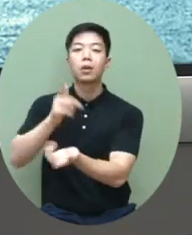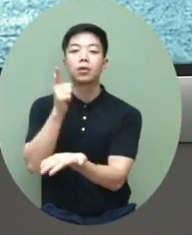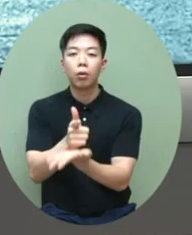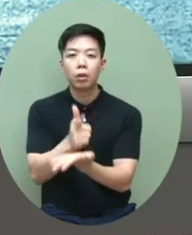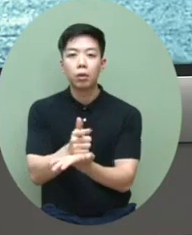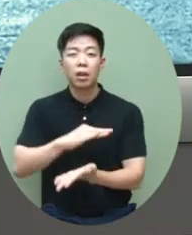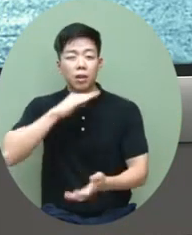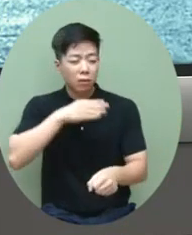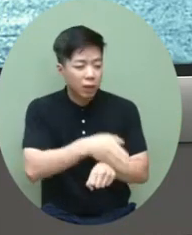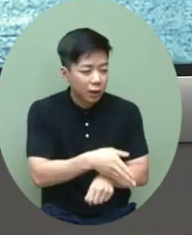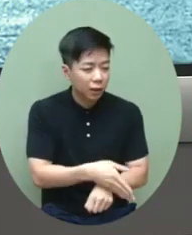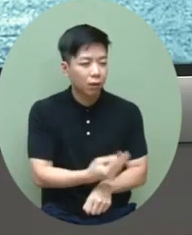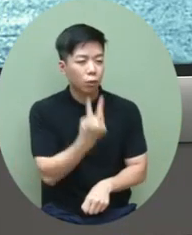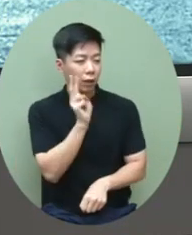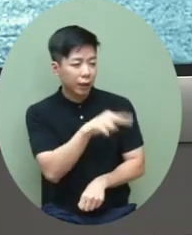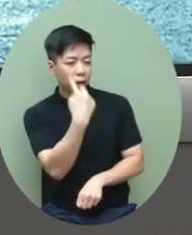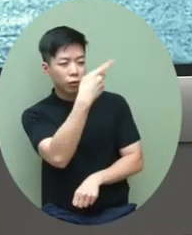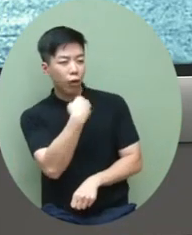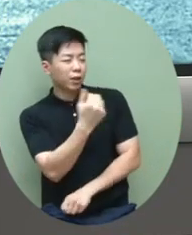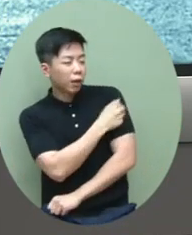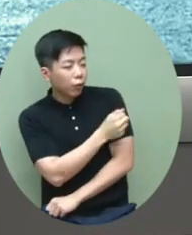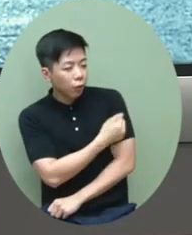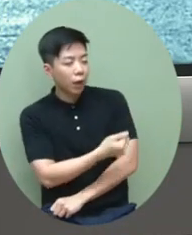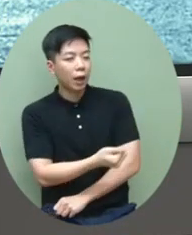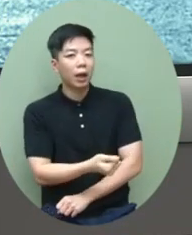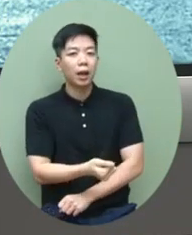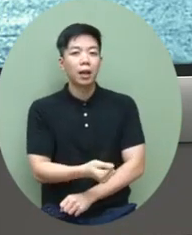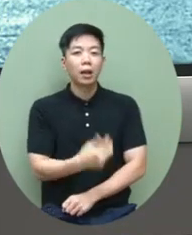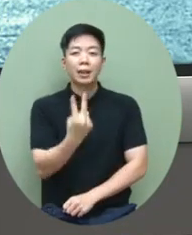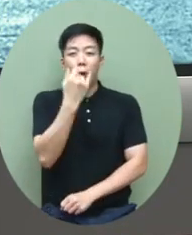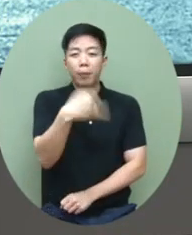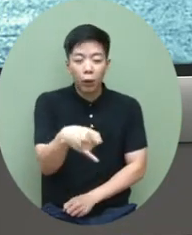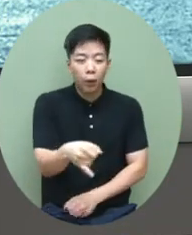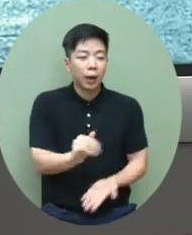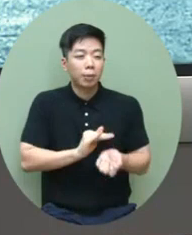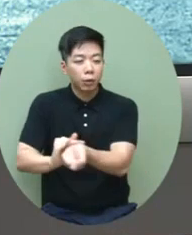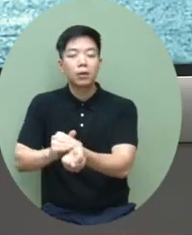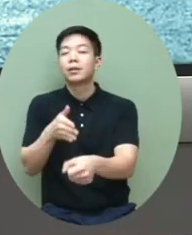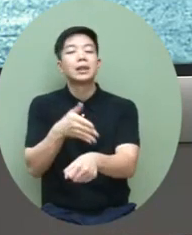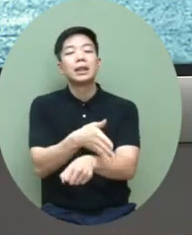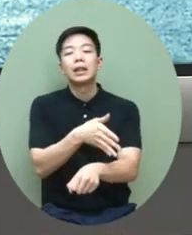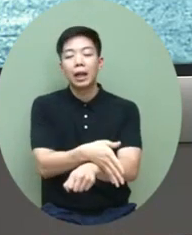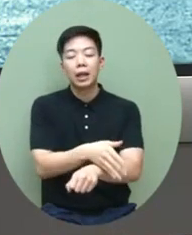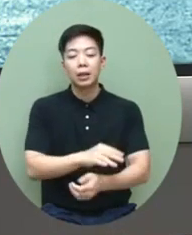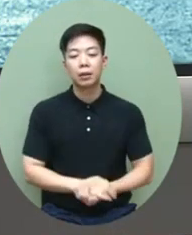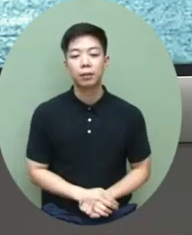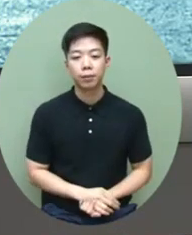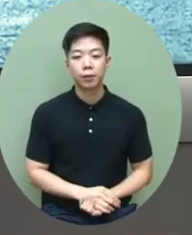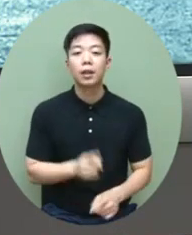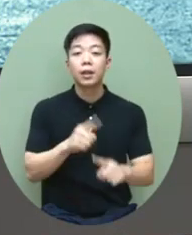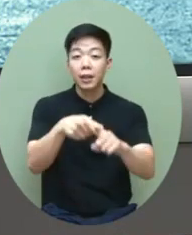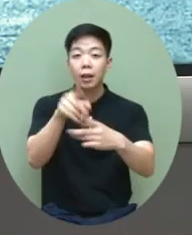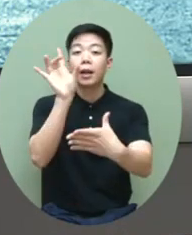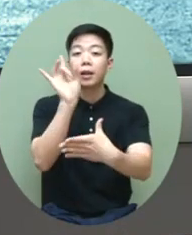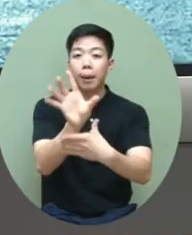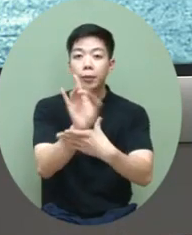聽到聲，咁嗰陣時可能就驚遲啫嚇。咁新冠嘅病毒係有機會會引致呢啲